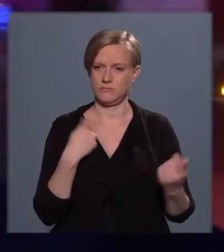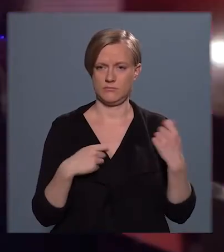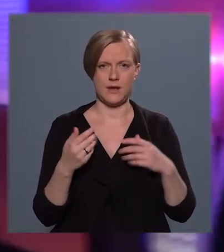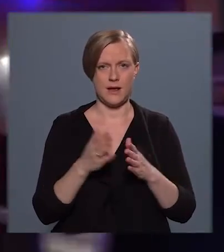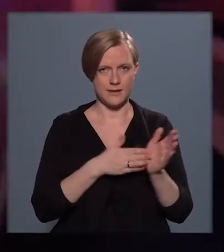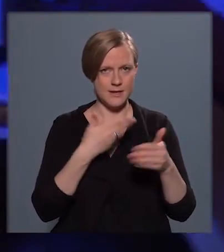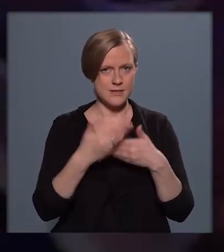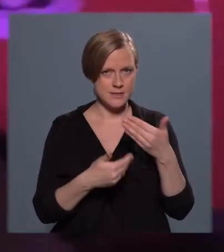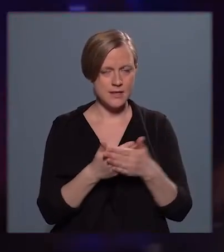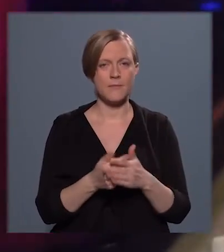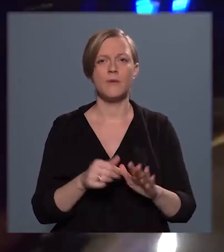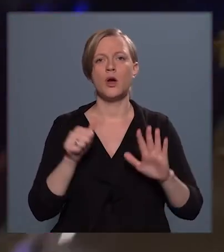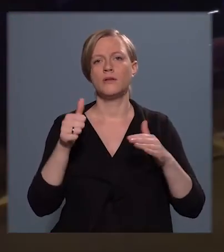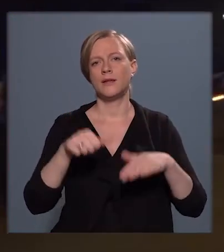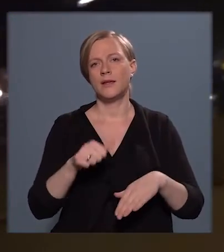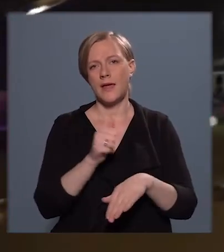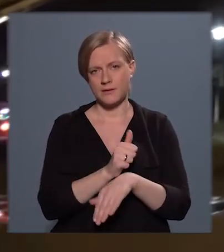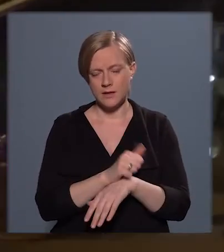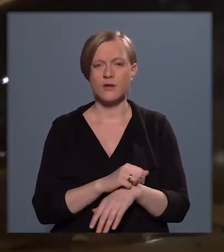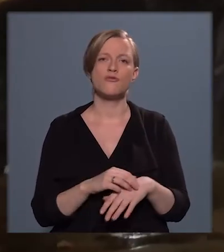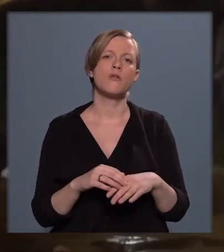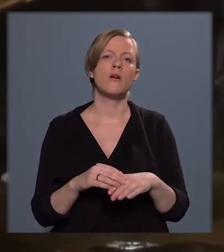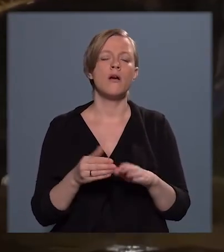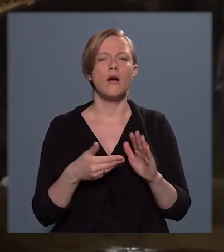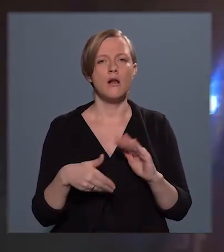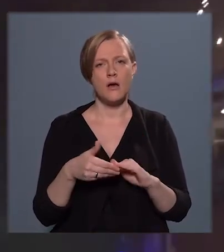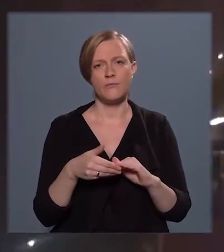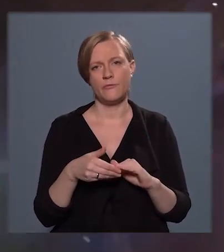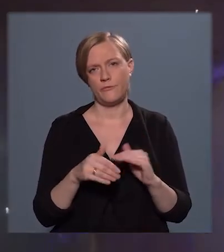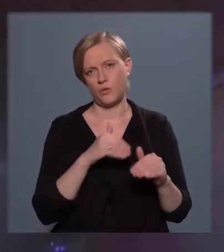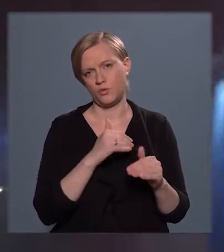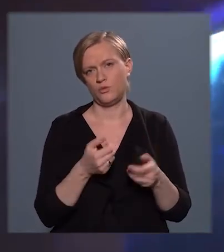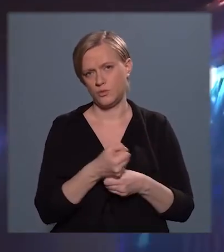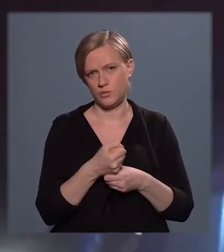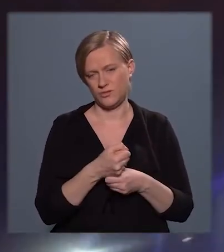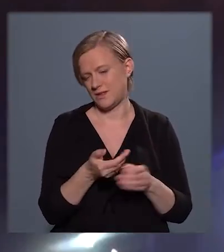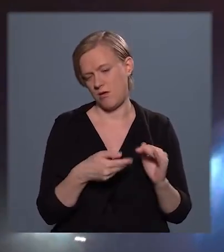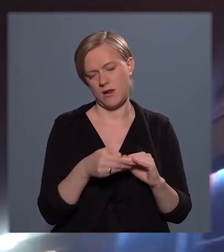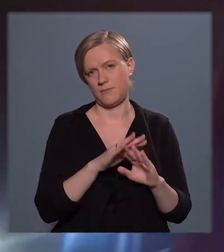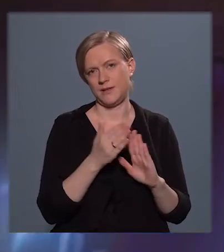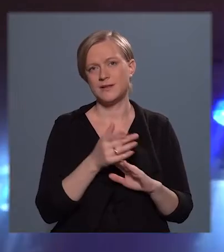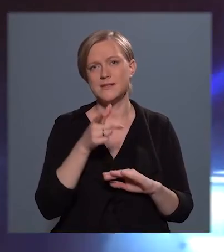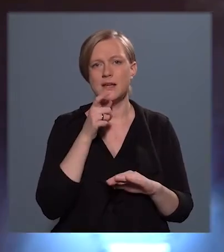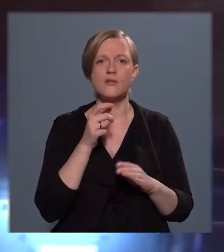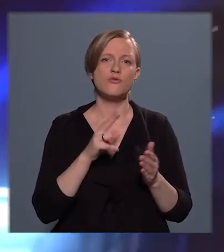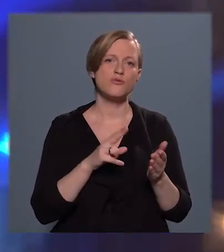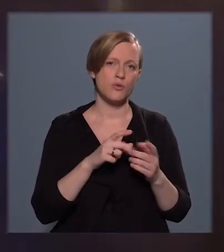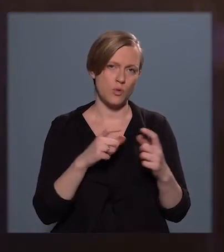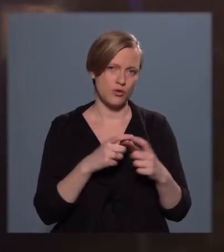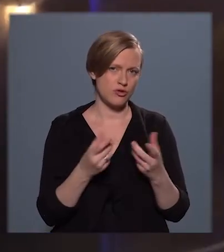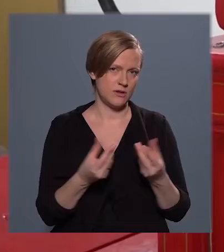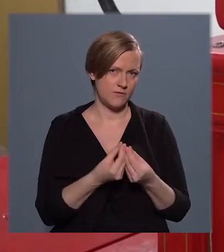egy 6-7-es alapfokú tűzoltó kiképzés volt. Ez az alapja mindennek. C-s jogosítványnal jöttem